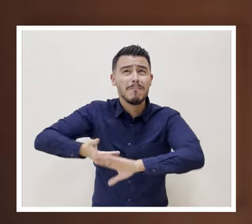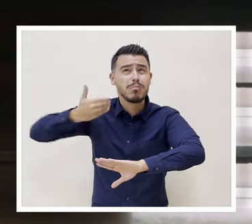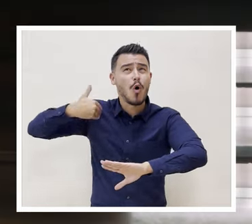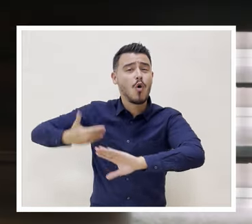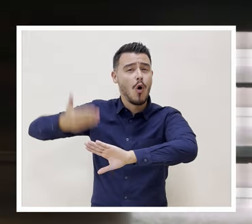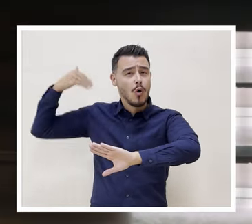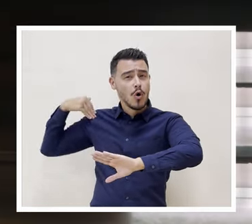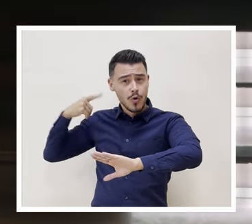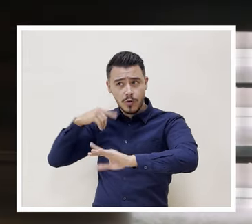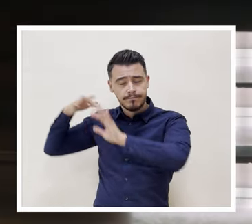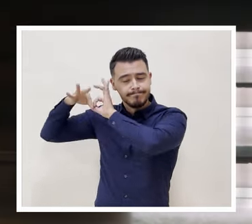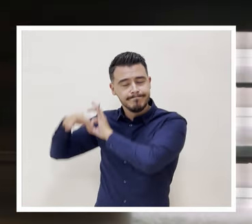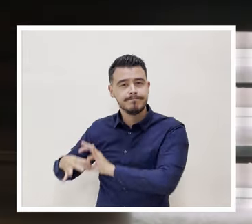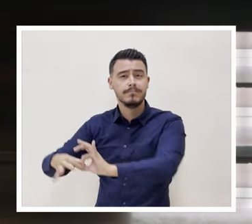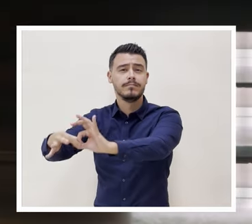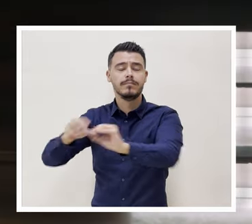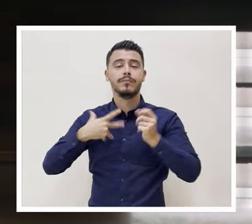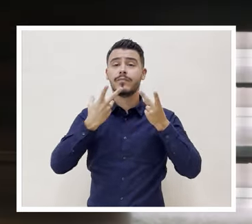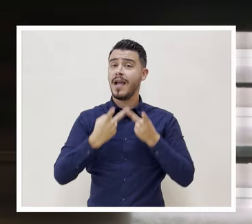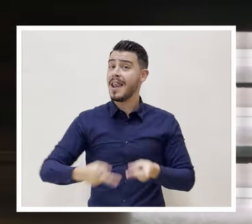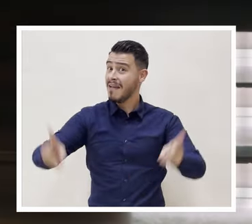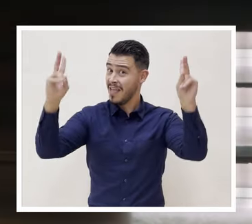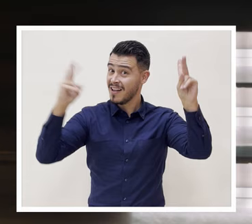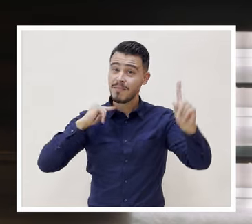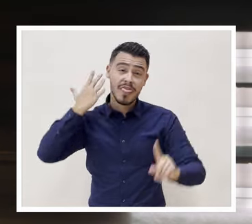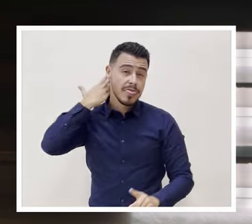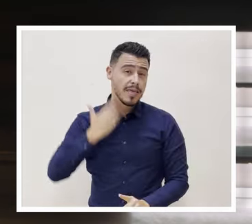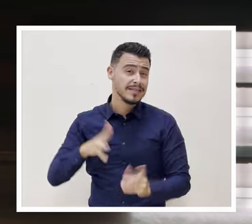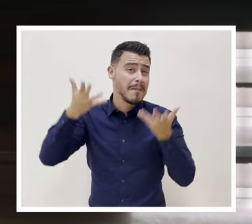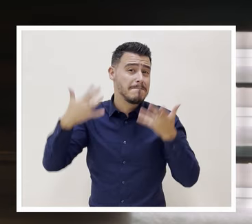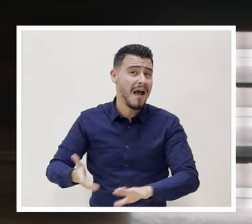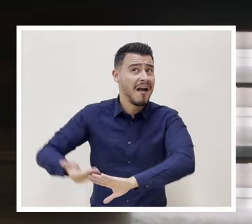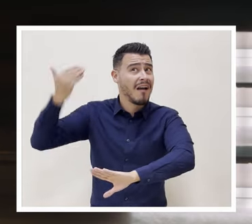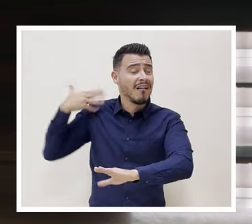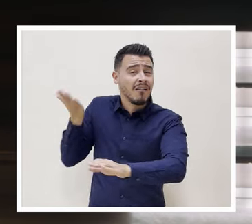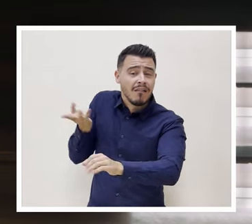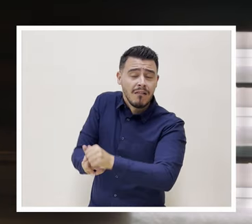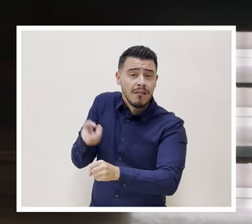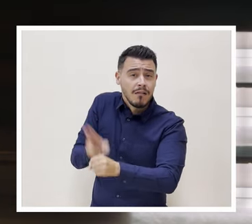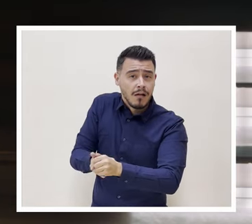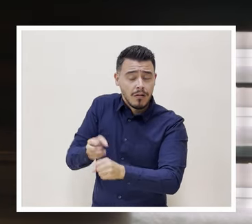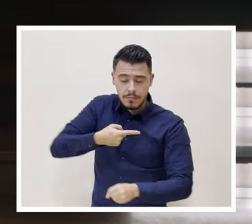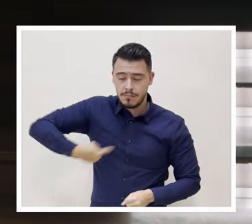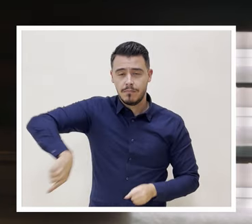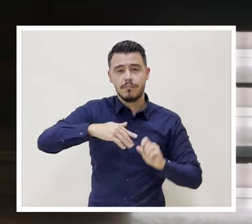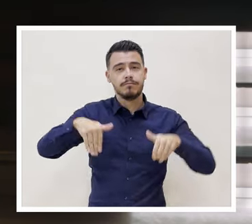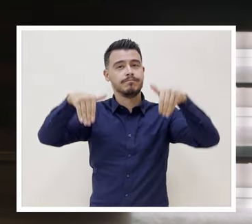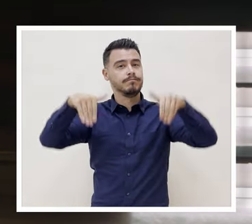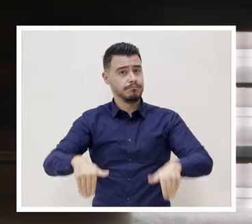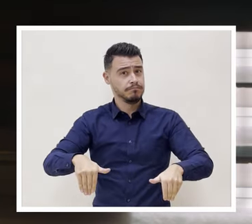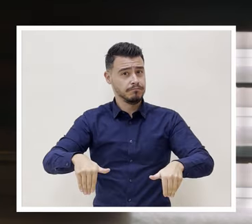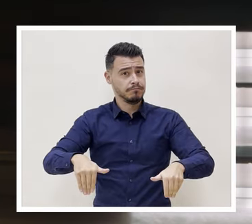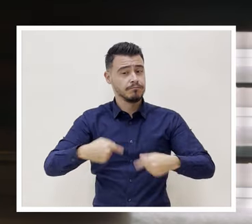μας. Είναι χρέος μας την ελευθερία που μας κληροδότησαν με τη θυσία τους να τη σεβαστούμε και